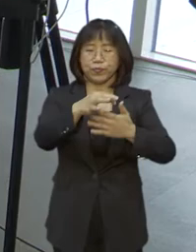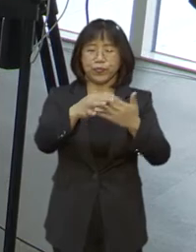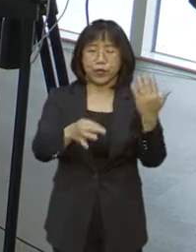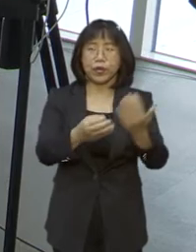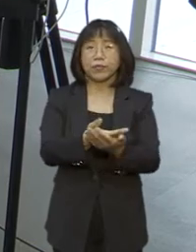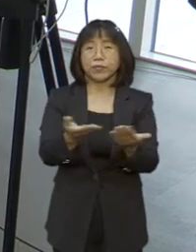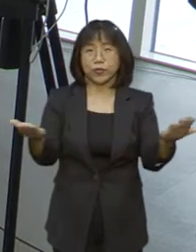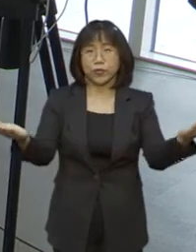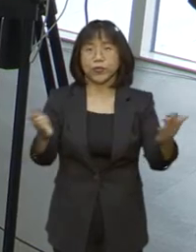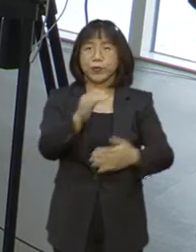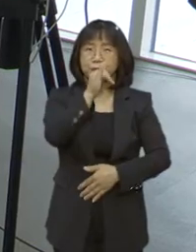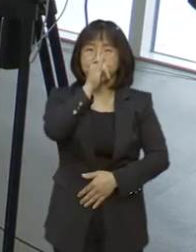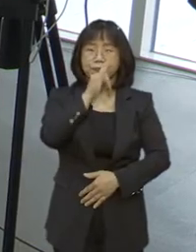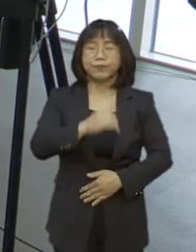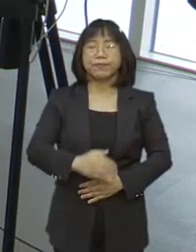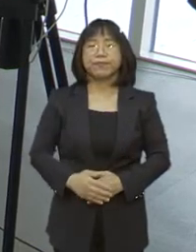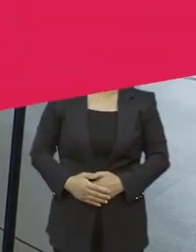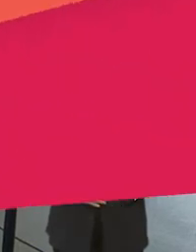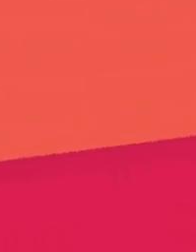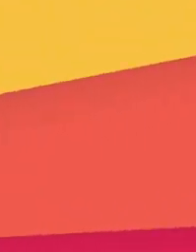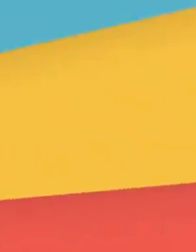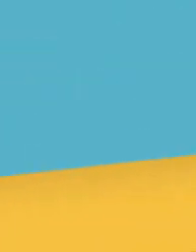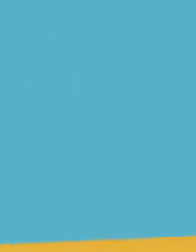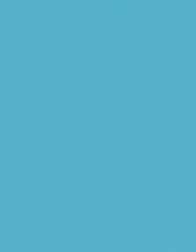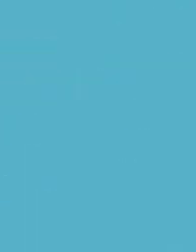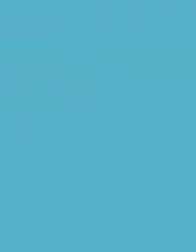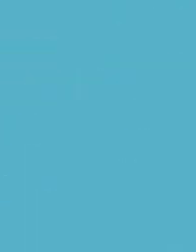다양한 콘텐츠를 운영하고 있습니다.